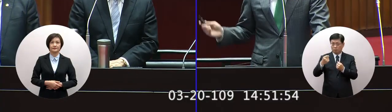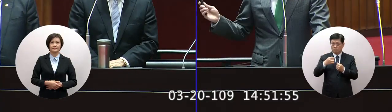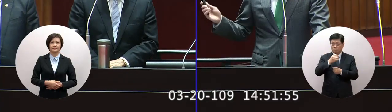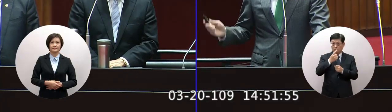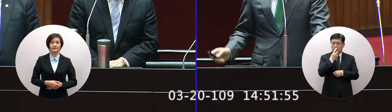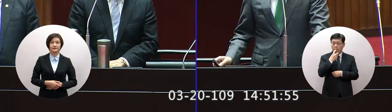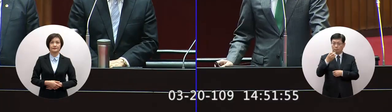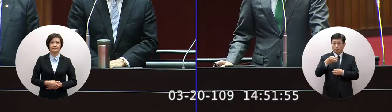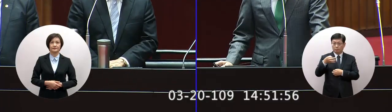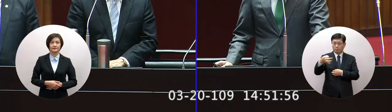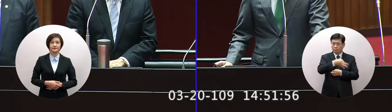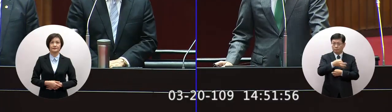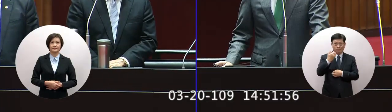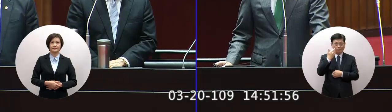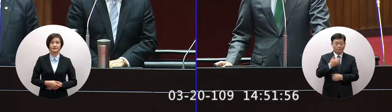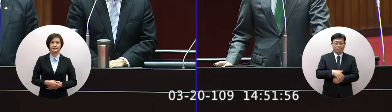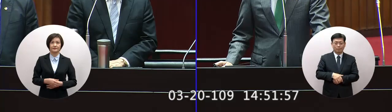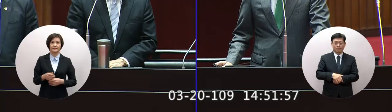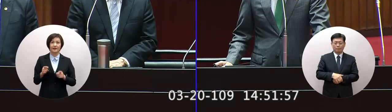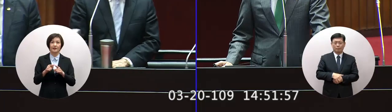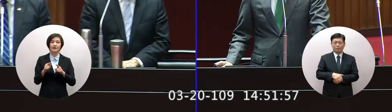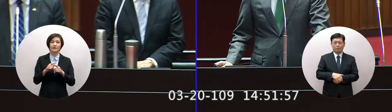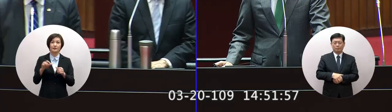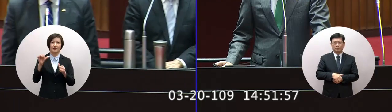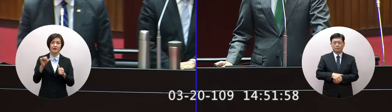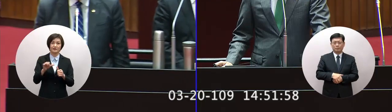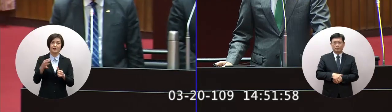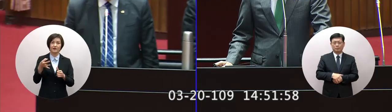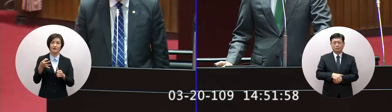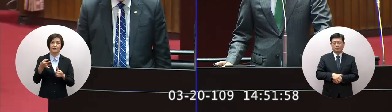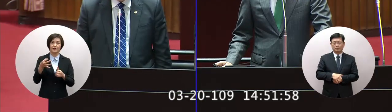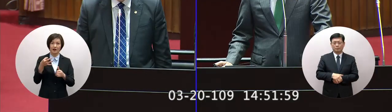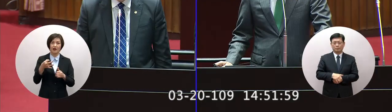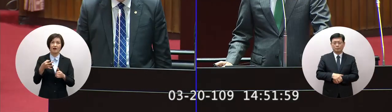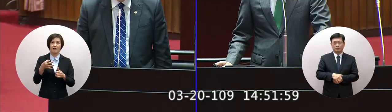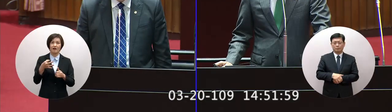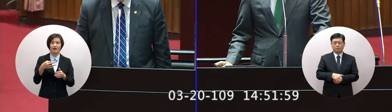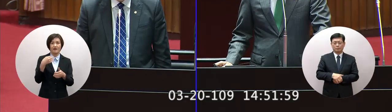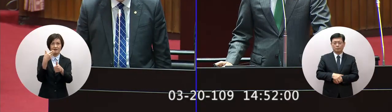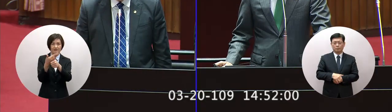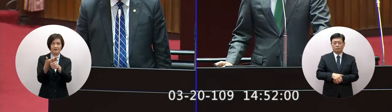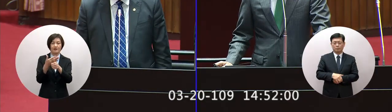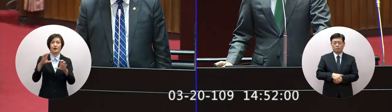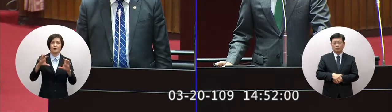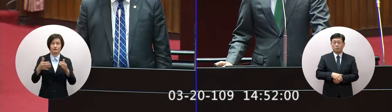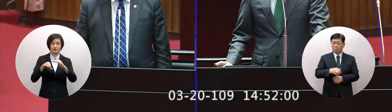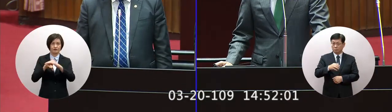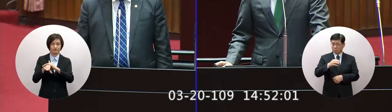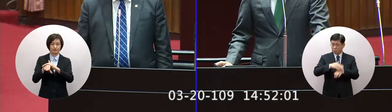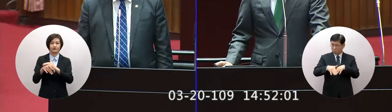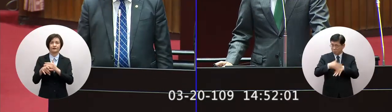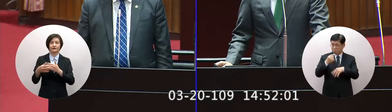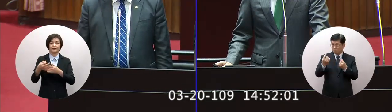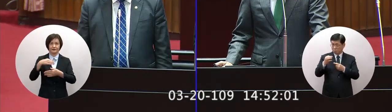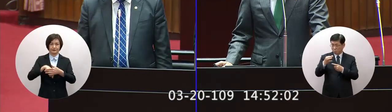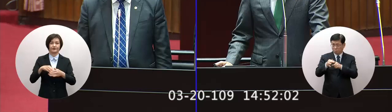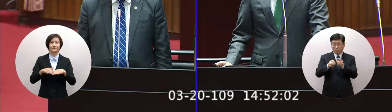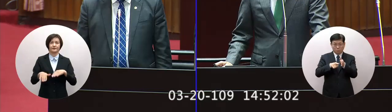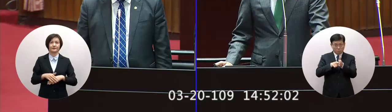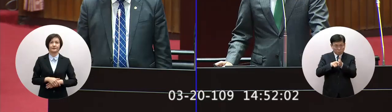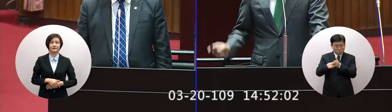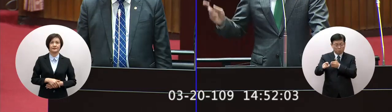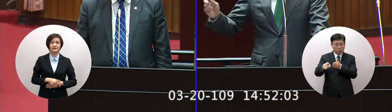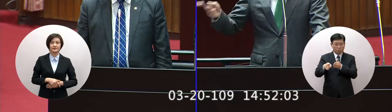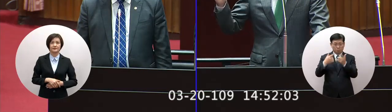政府？ 按照一般罚款的方式，还是会要缴交到国库里面去。 那有没有可能这笔钱专款专